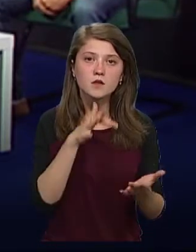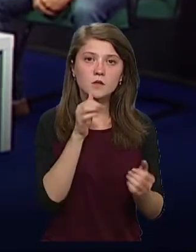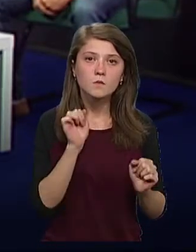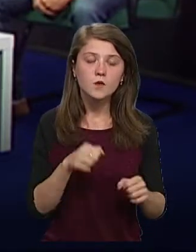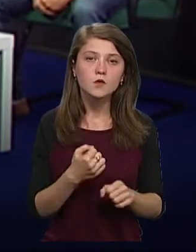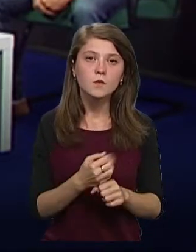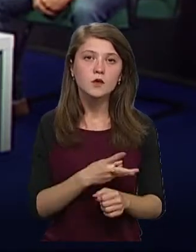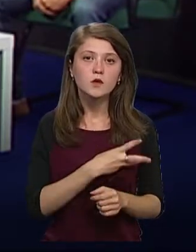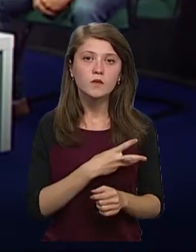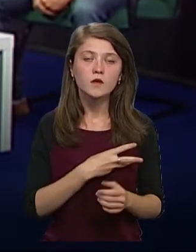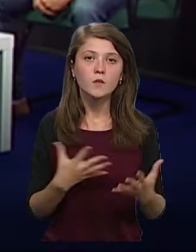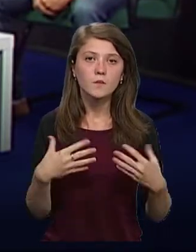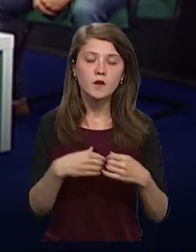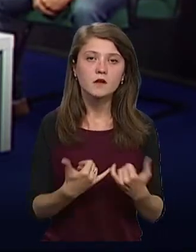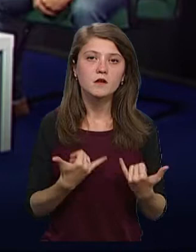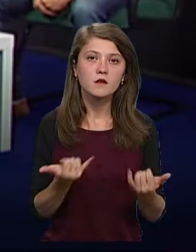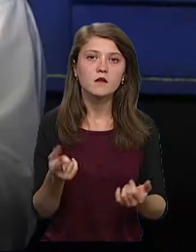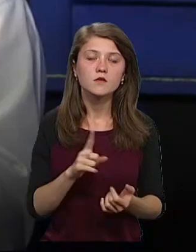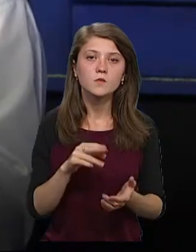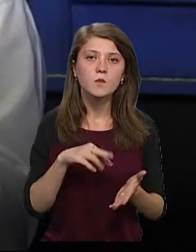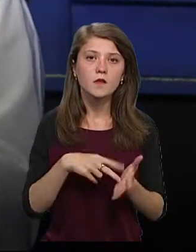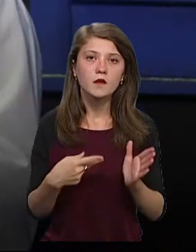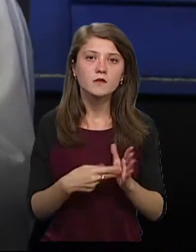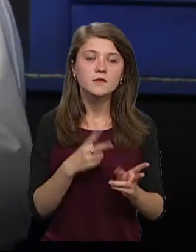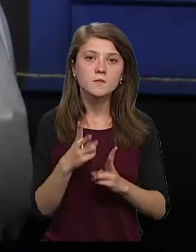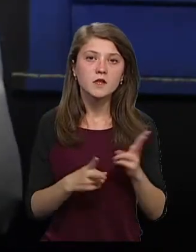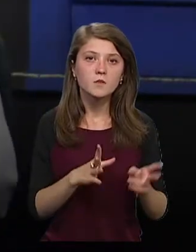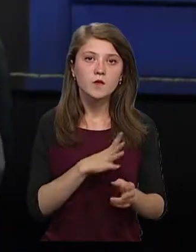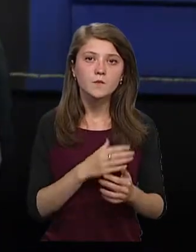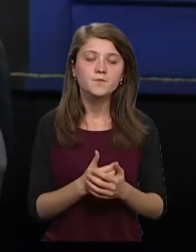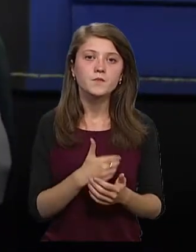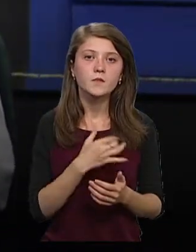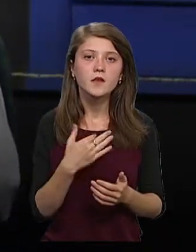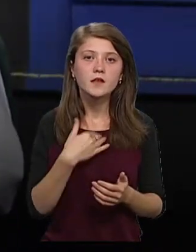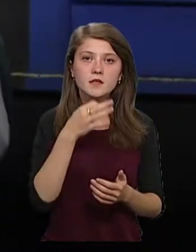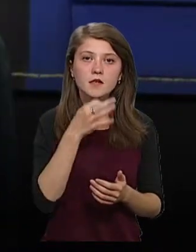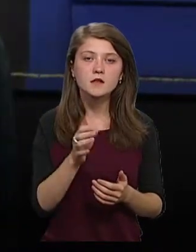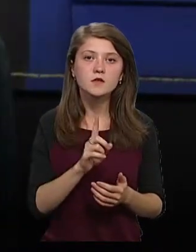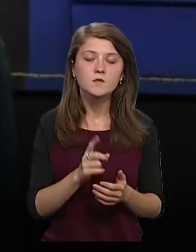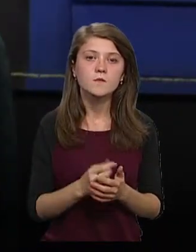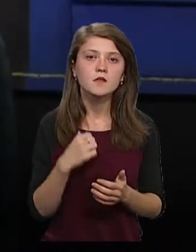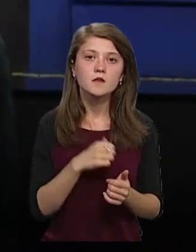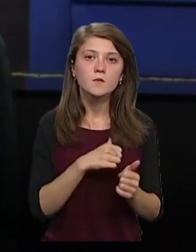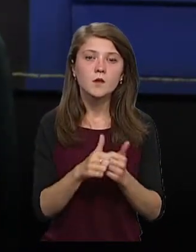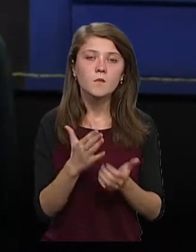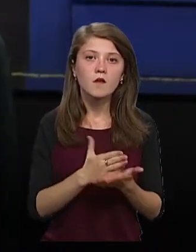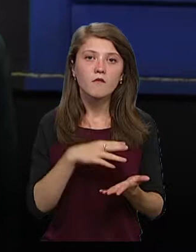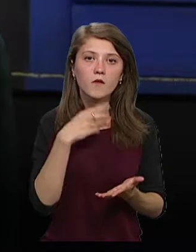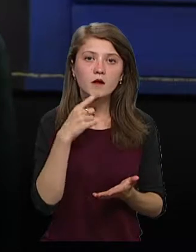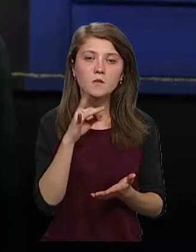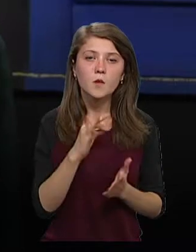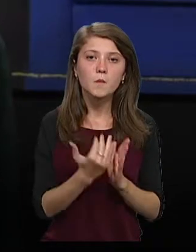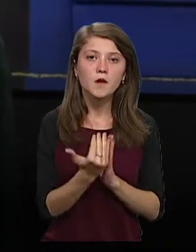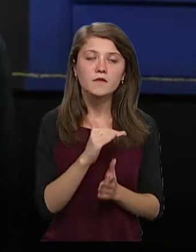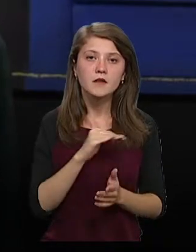довільне об'єднання. Угу. Не то, що по перспективному плану, тоді вносяться зміни. Але що я хотів би сказати, що насамперед ми маємо говорити про базовий рівень,